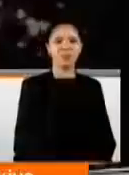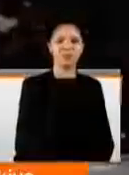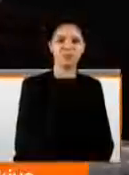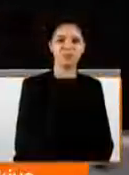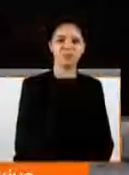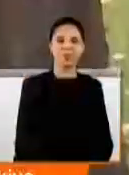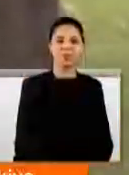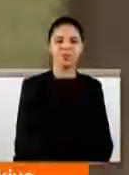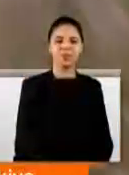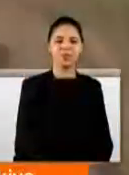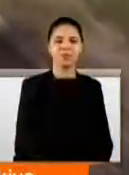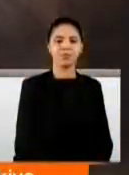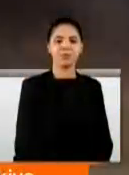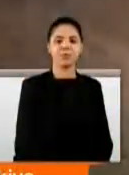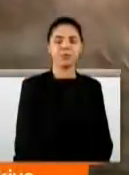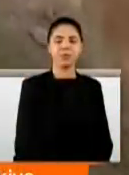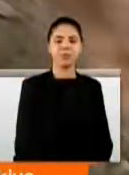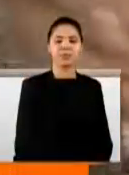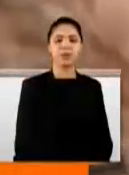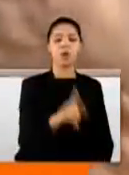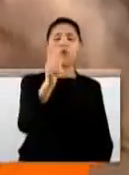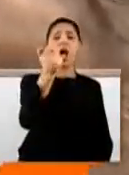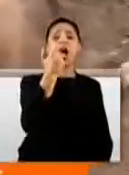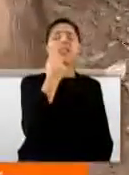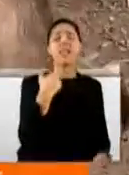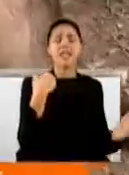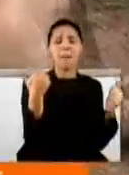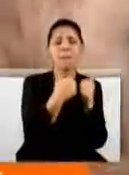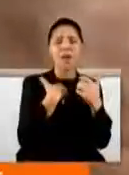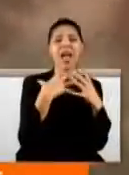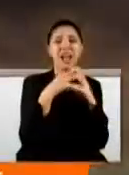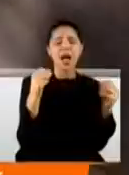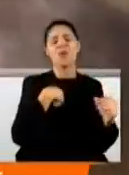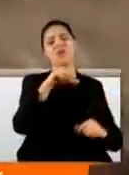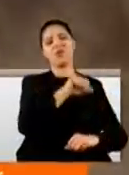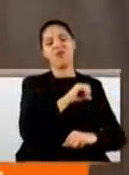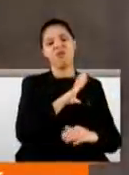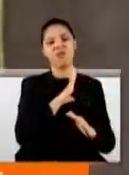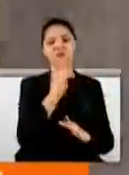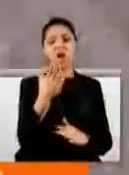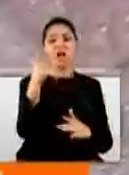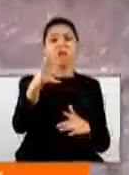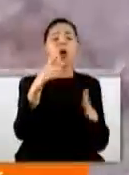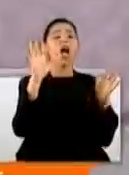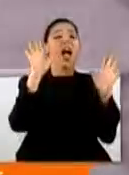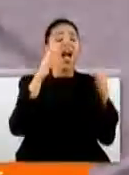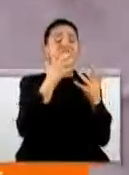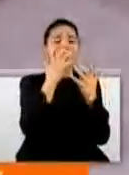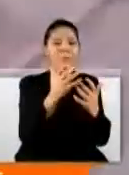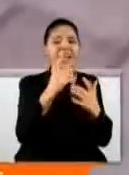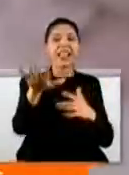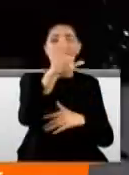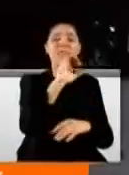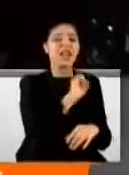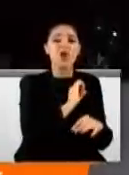Ne alaka 6 yıldır benimle yani kaybolmasından endişe duyuyorum açıkçası hayvan besleyenlerin